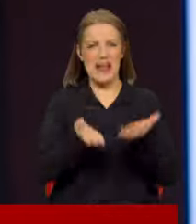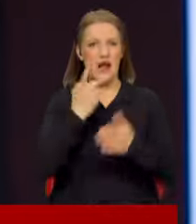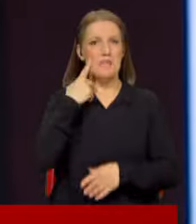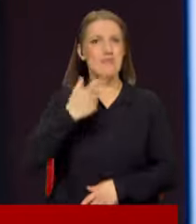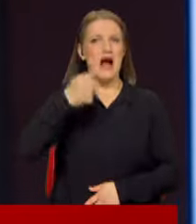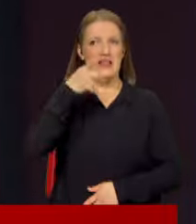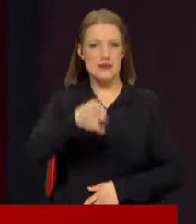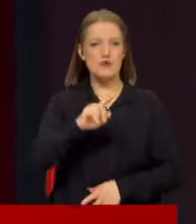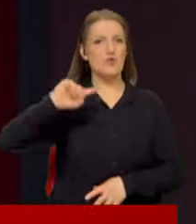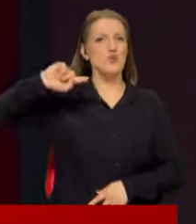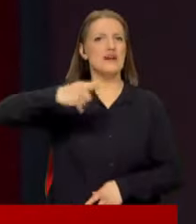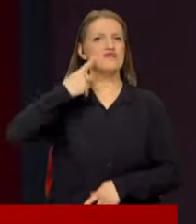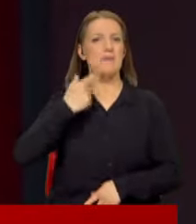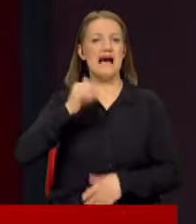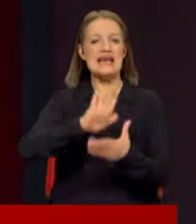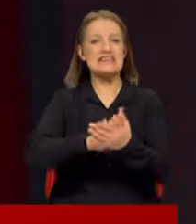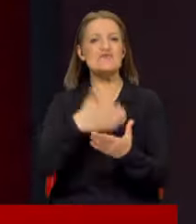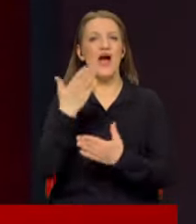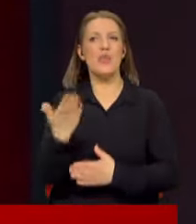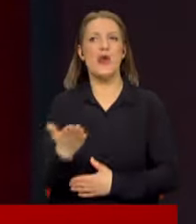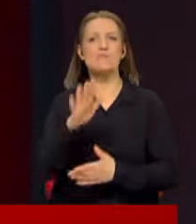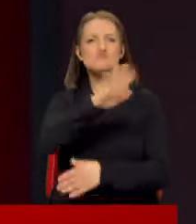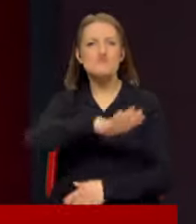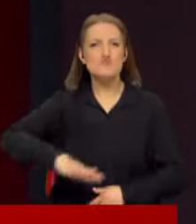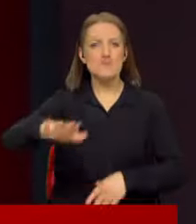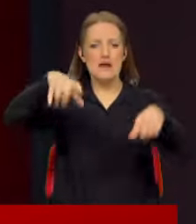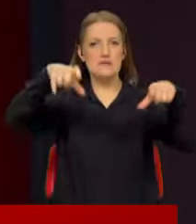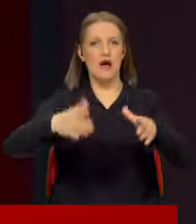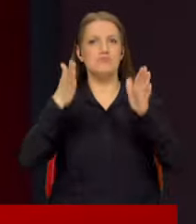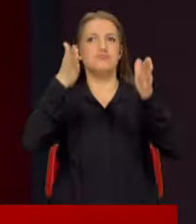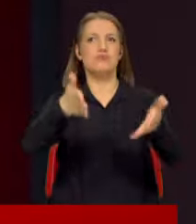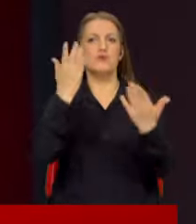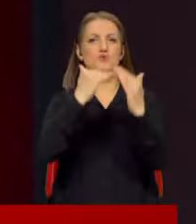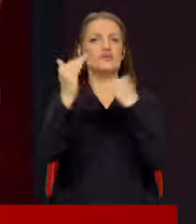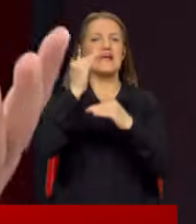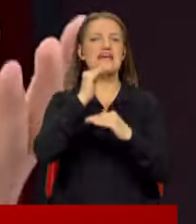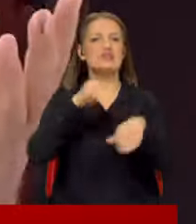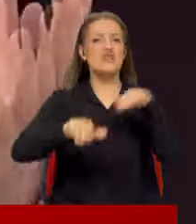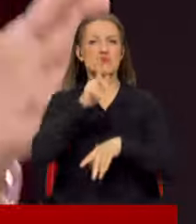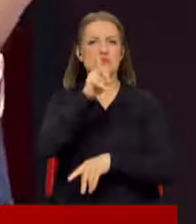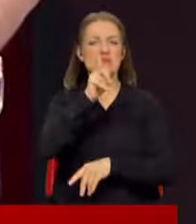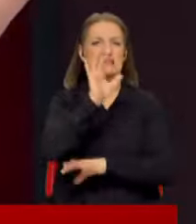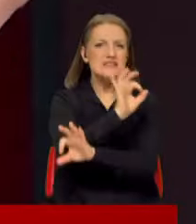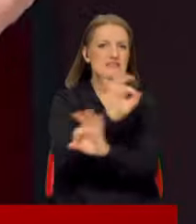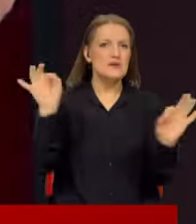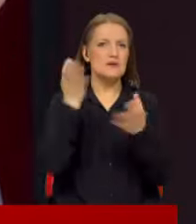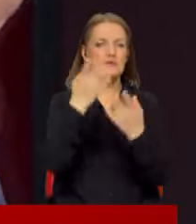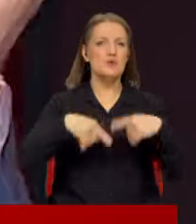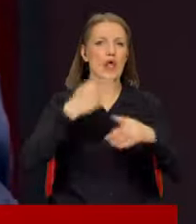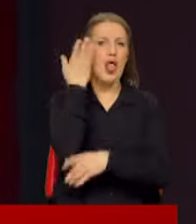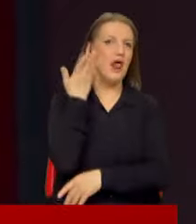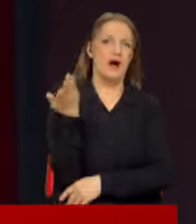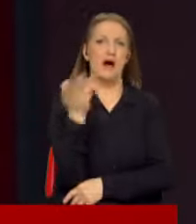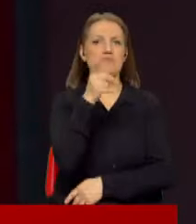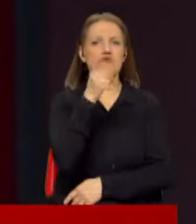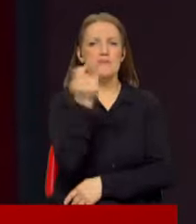istifa ederlerdi. Ulaştırma Bakanlığı istifa ederler. Ya bütün bunlar sahada oluyor. Yüksek Seçim Kurulu'nda ses çıkmıyor. Yani Yüksek Seçim Kurulu izliyor.